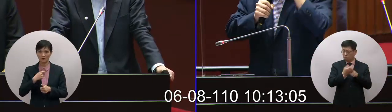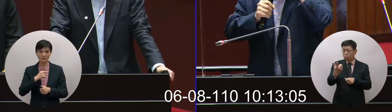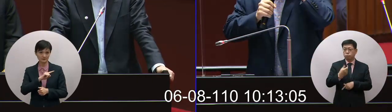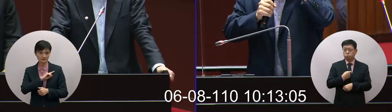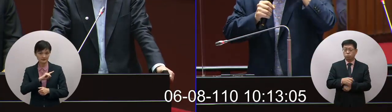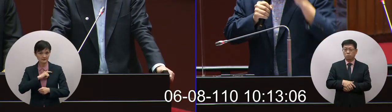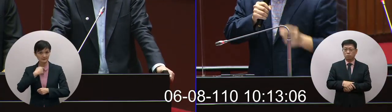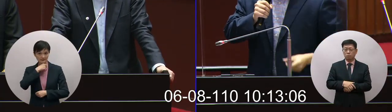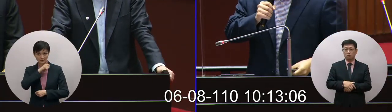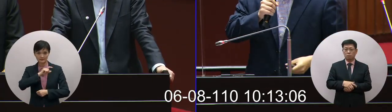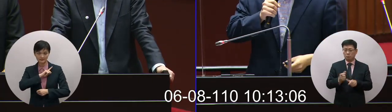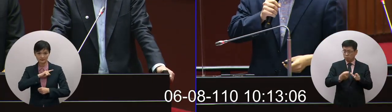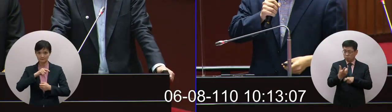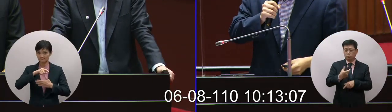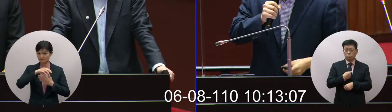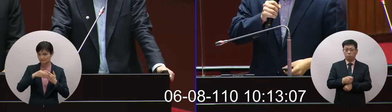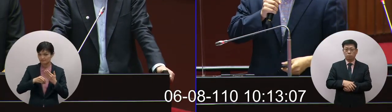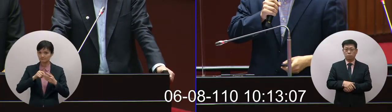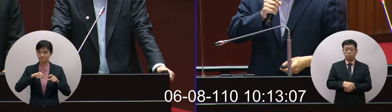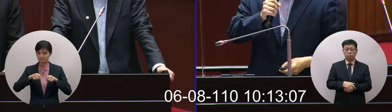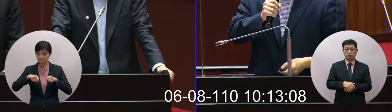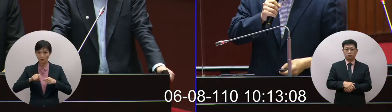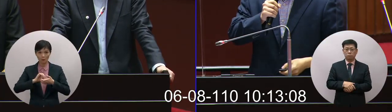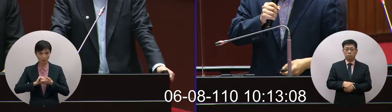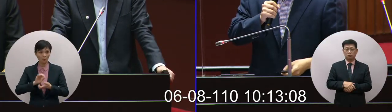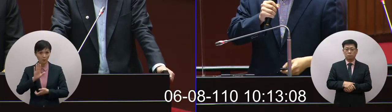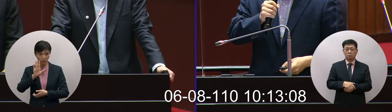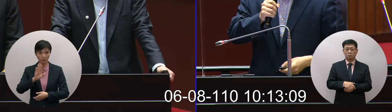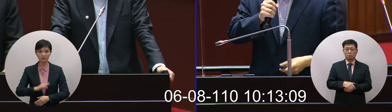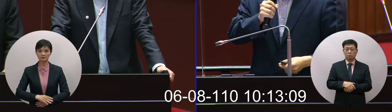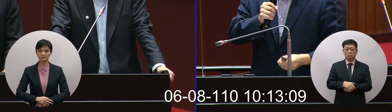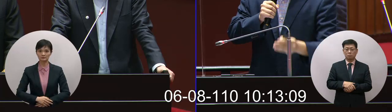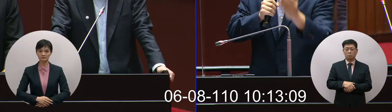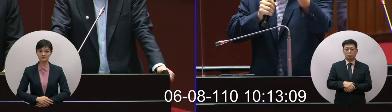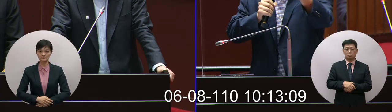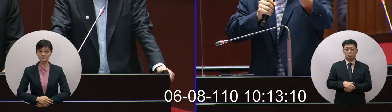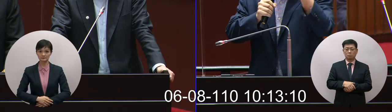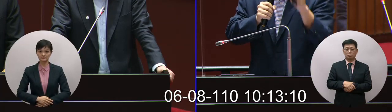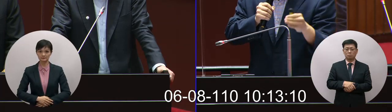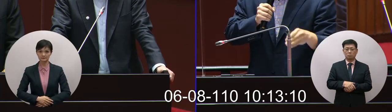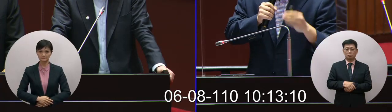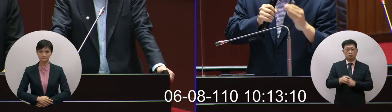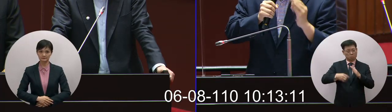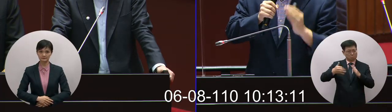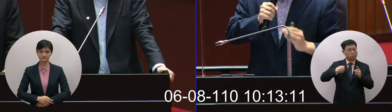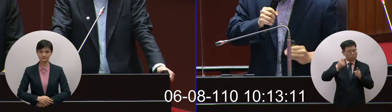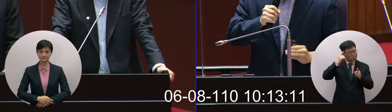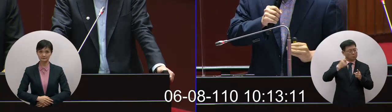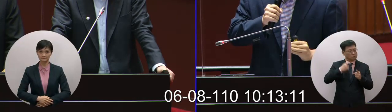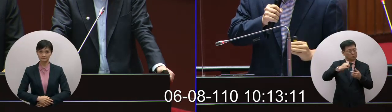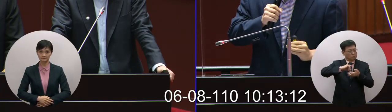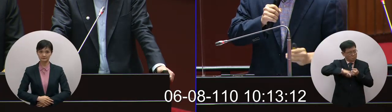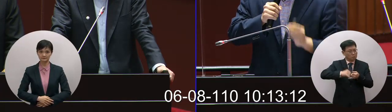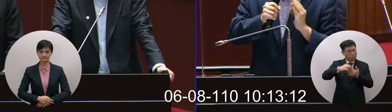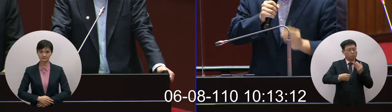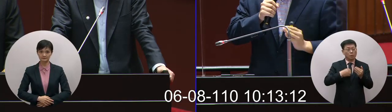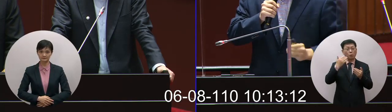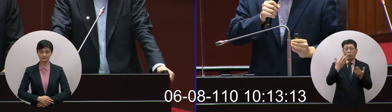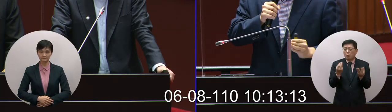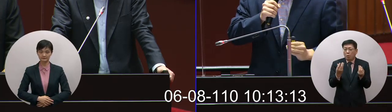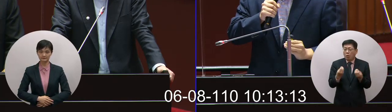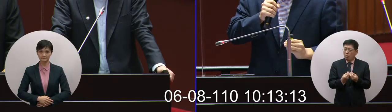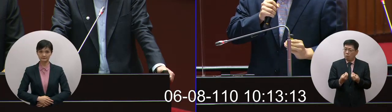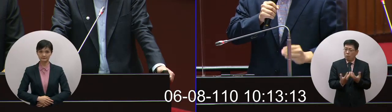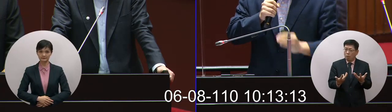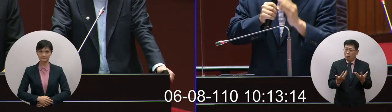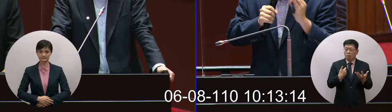开啊，你要公开你的标准，对不对？好，院长，我是觉得说至少要有个标准，如果你没有标准